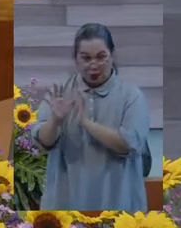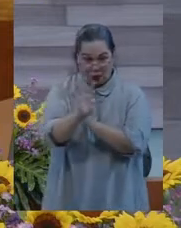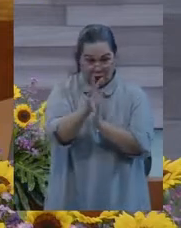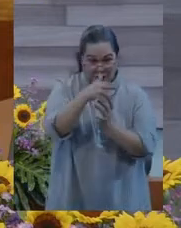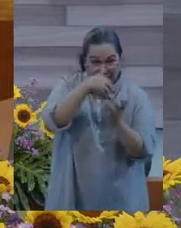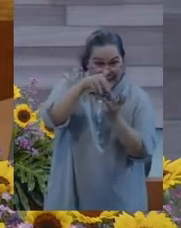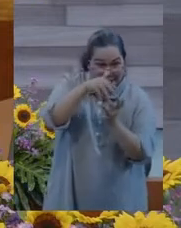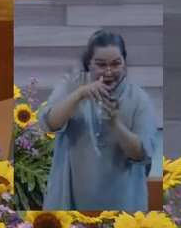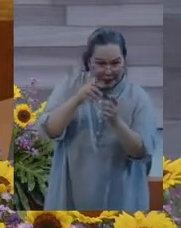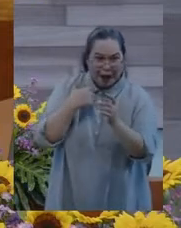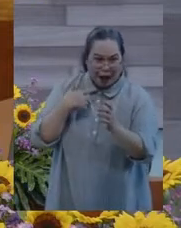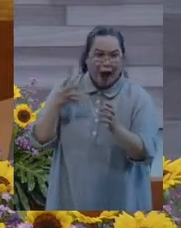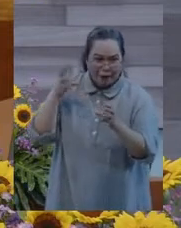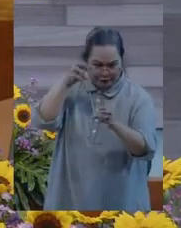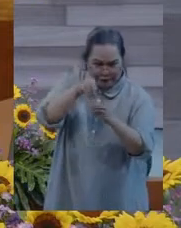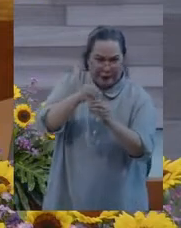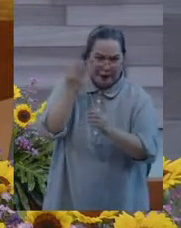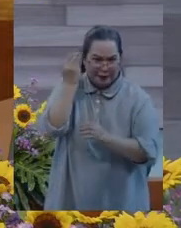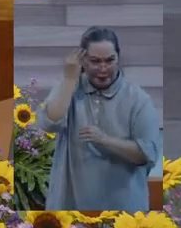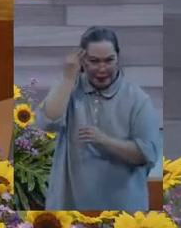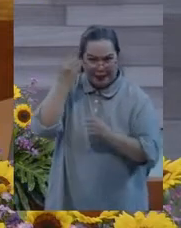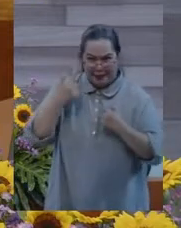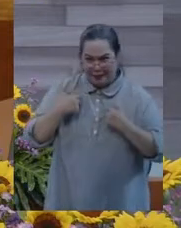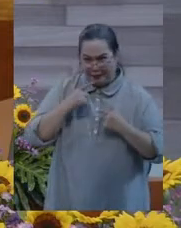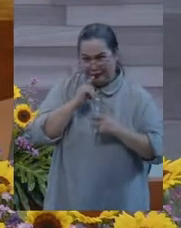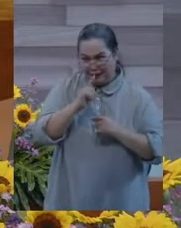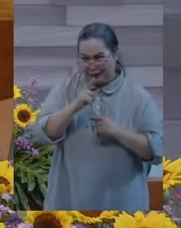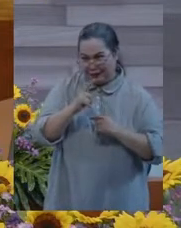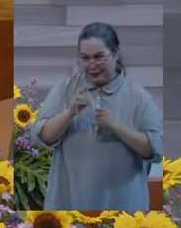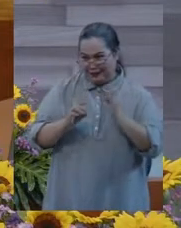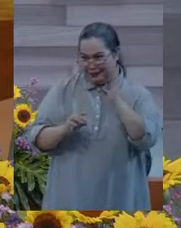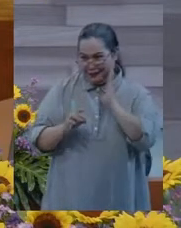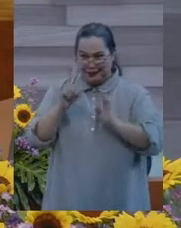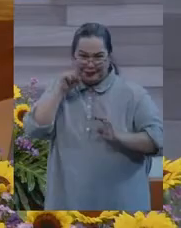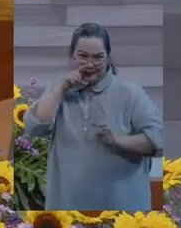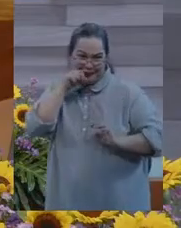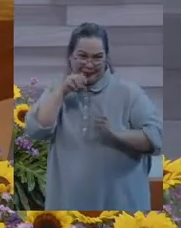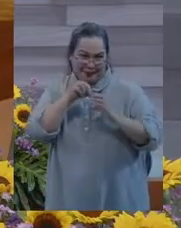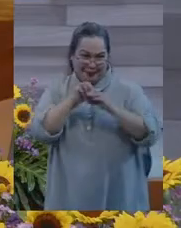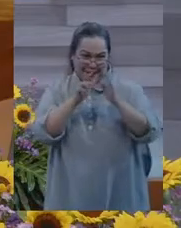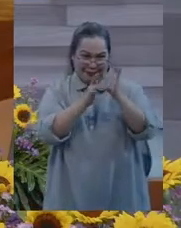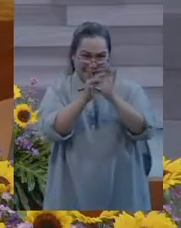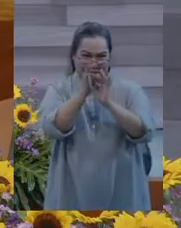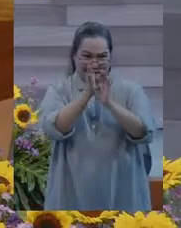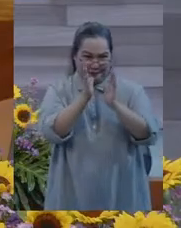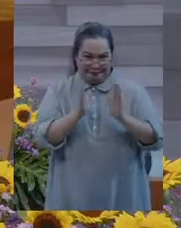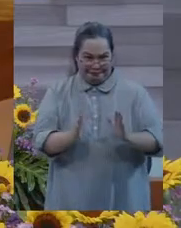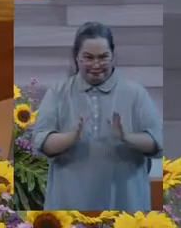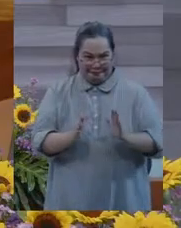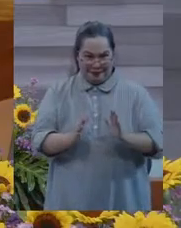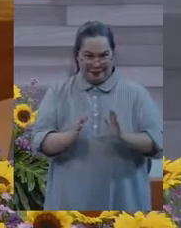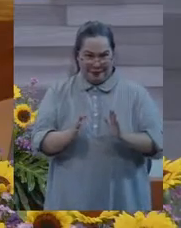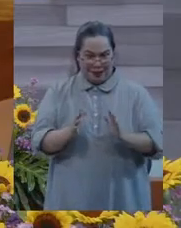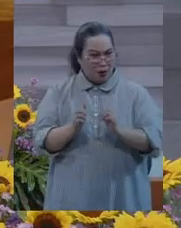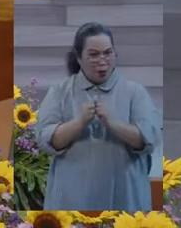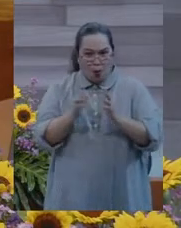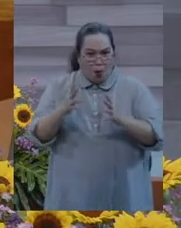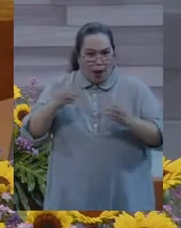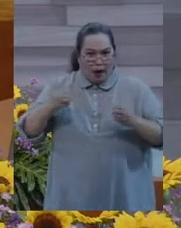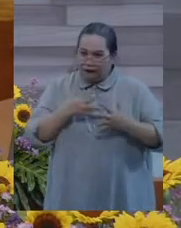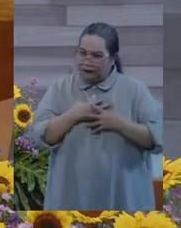pagkakaisa, pagko-communion bilang magkakapatid sa pananampalataya. They are without